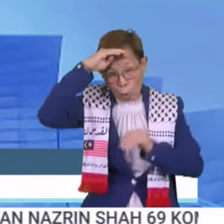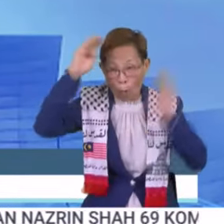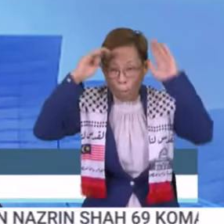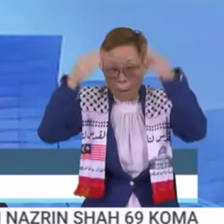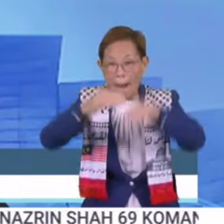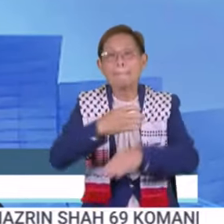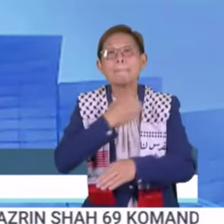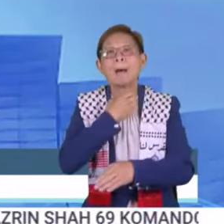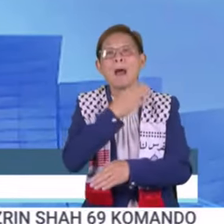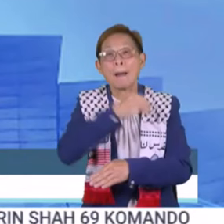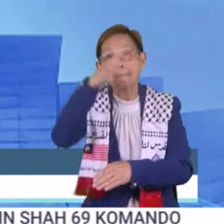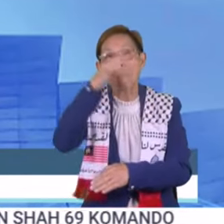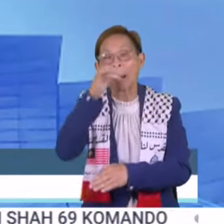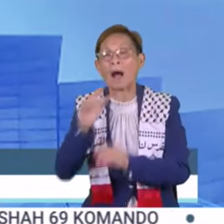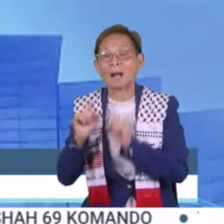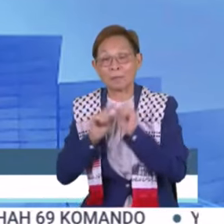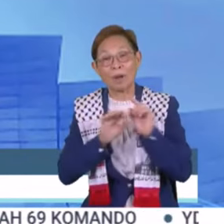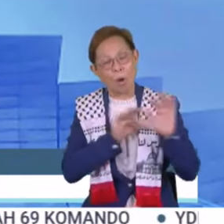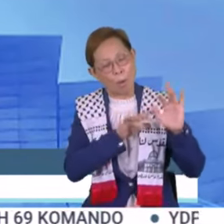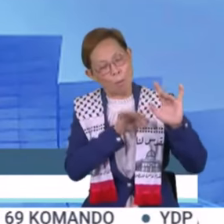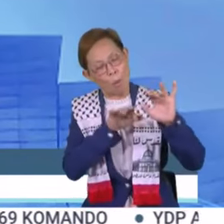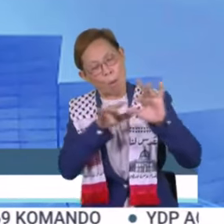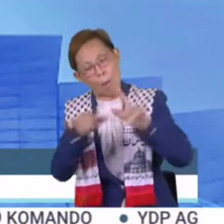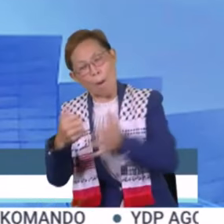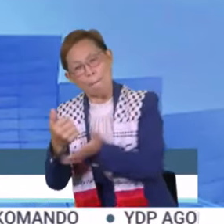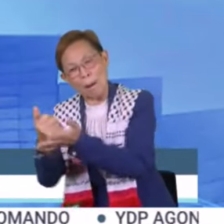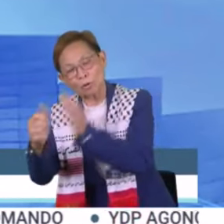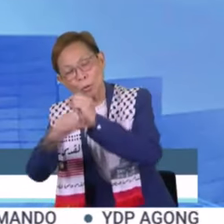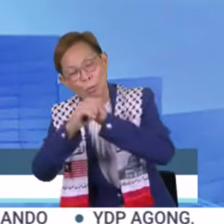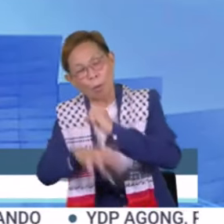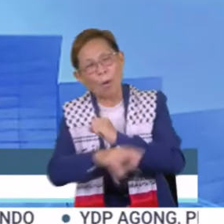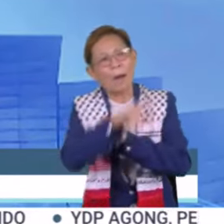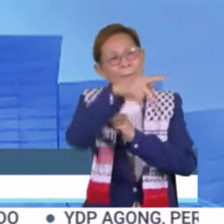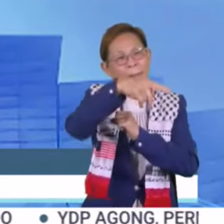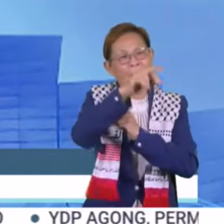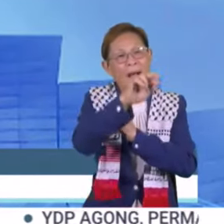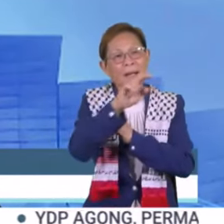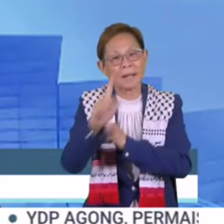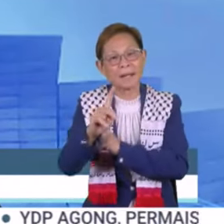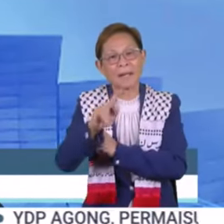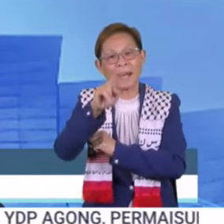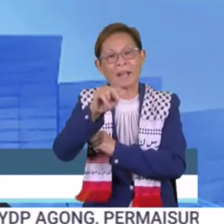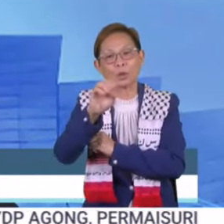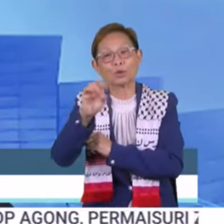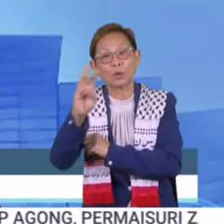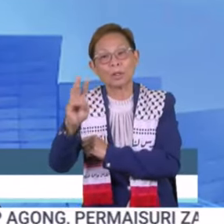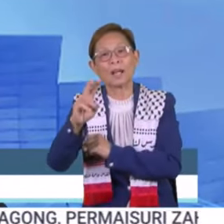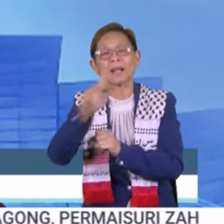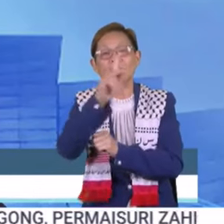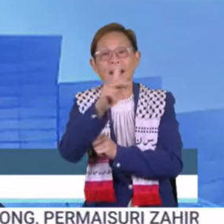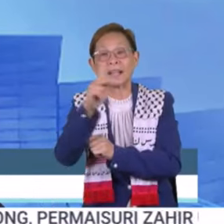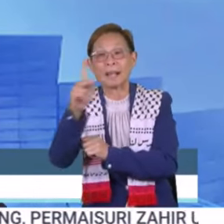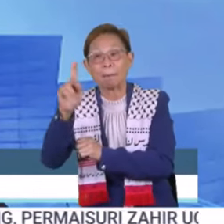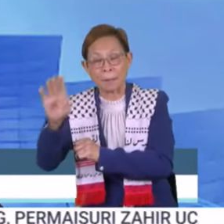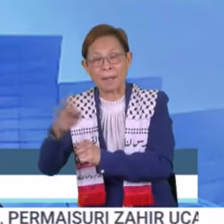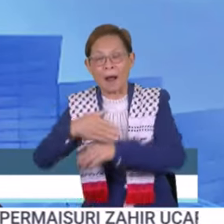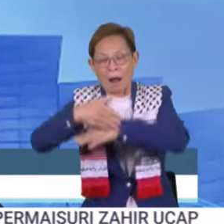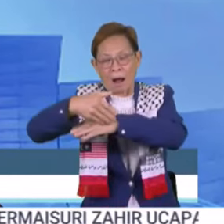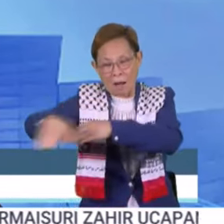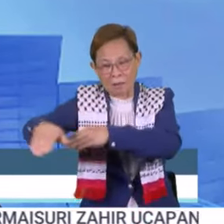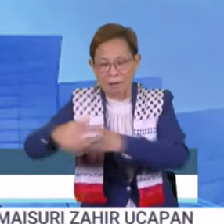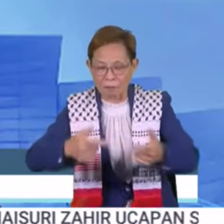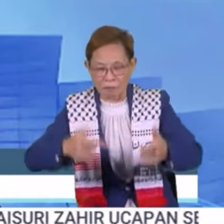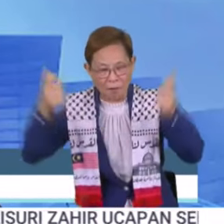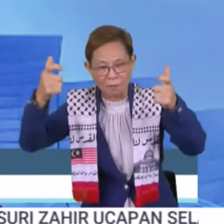dan Melaka akan turun padang membantu kempen PRK N06 Kuala Kubu Baru. Mereka akan digerakkan dalam